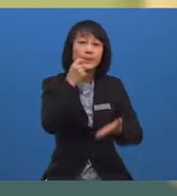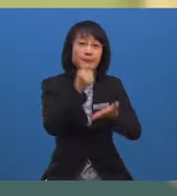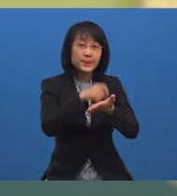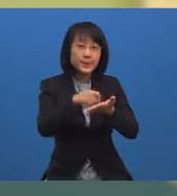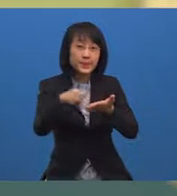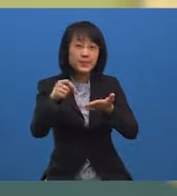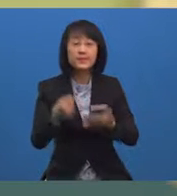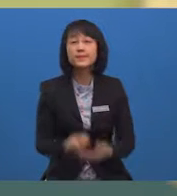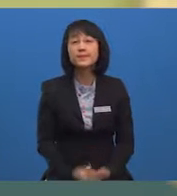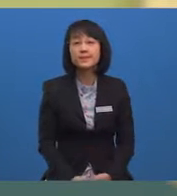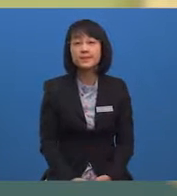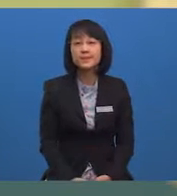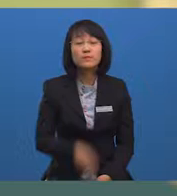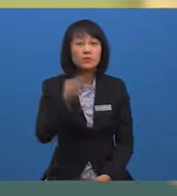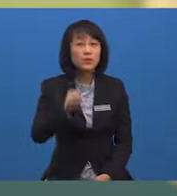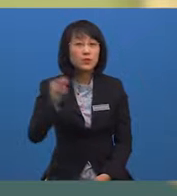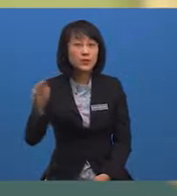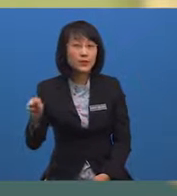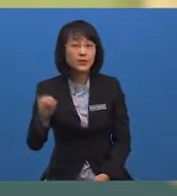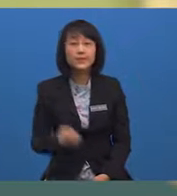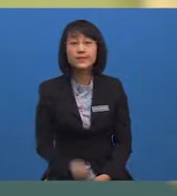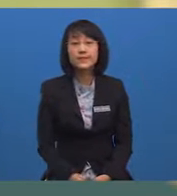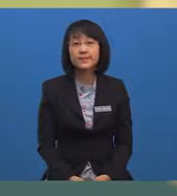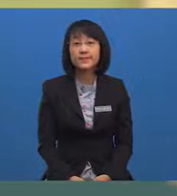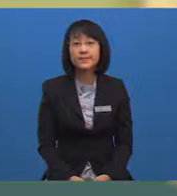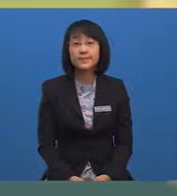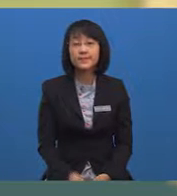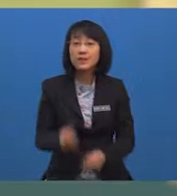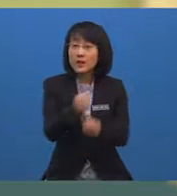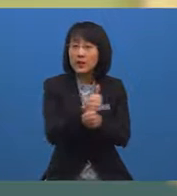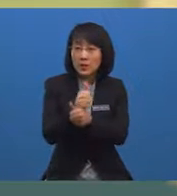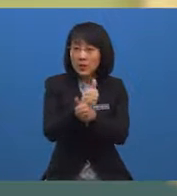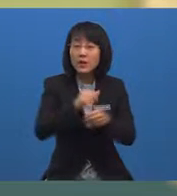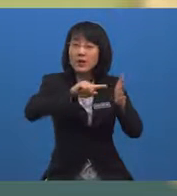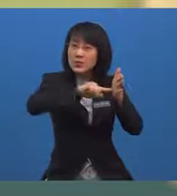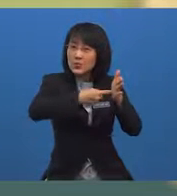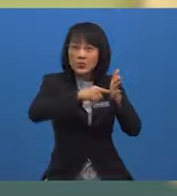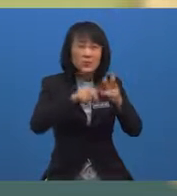Diingati sekali lagi, murid-murid, awas, skru sangat tajam.